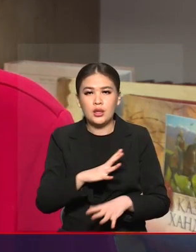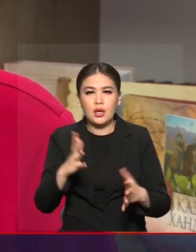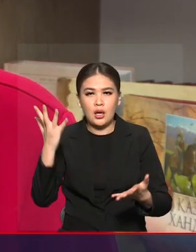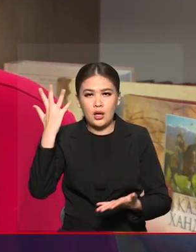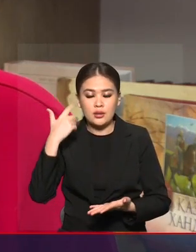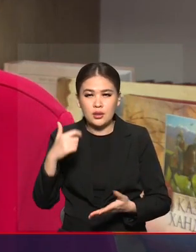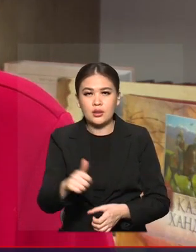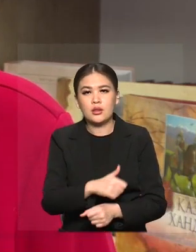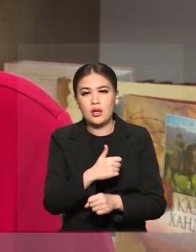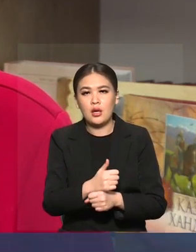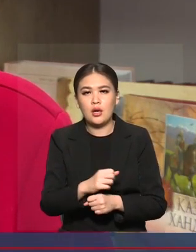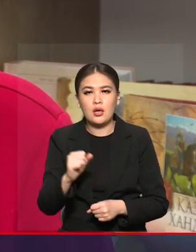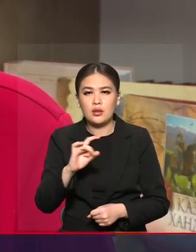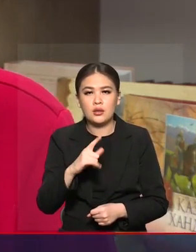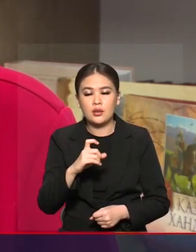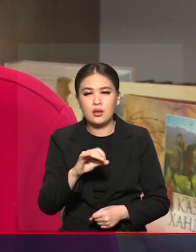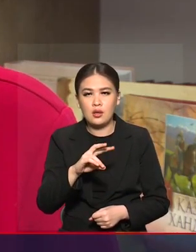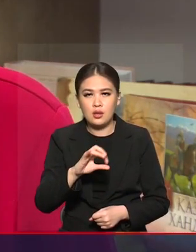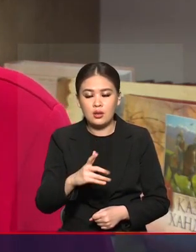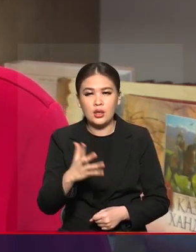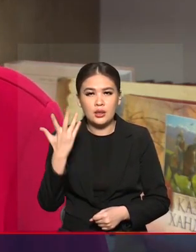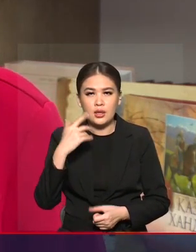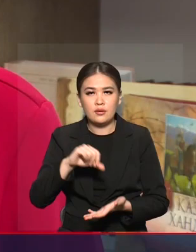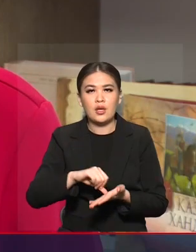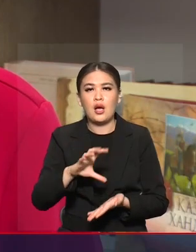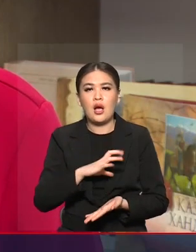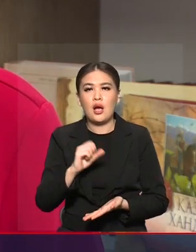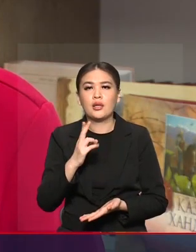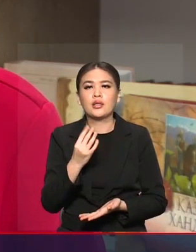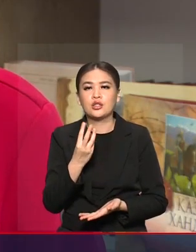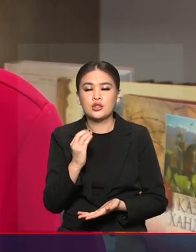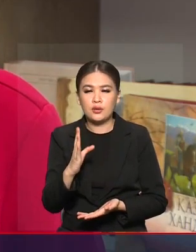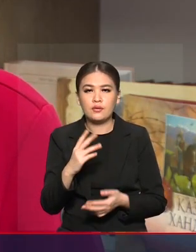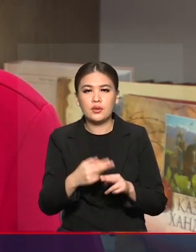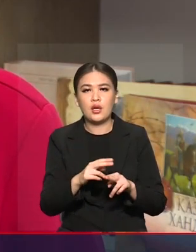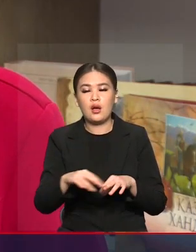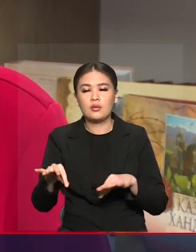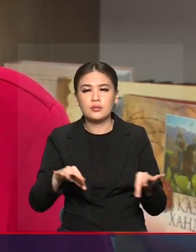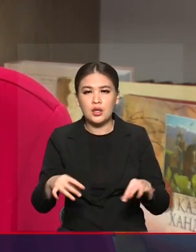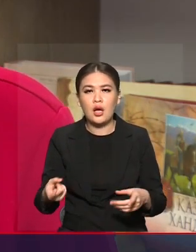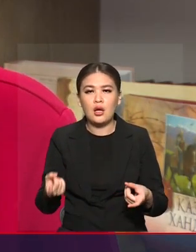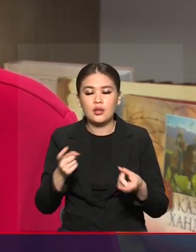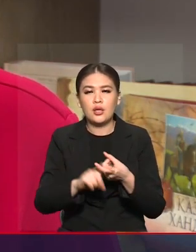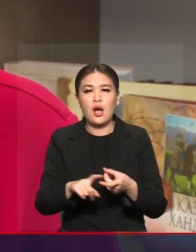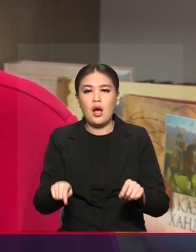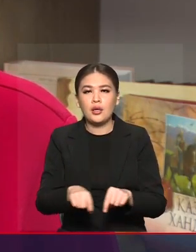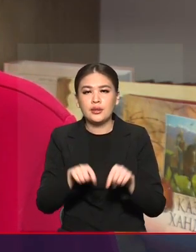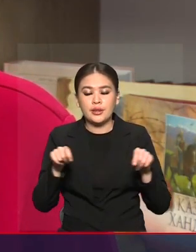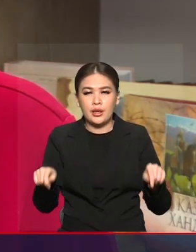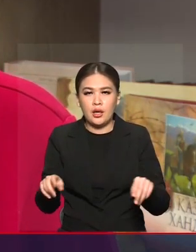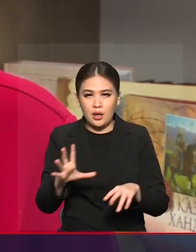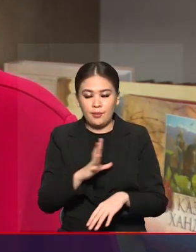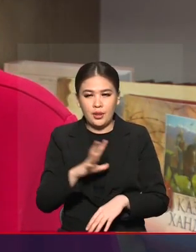главе археологии стоял акишев Ну к числу самых знаменитых объектов обычно относят открытие сакского